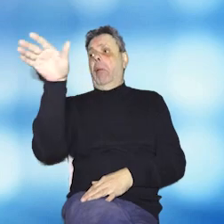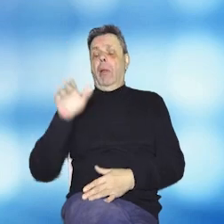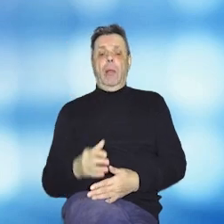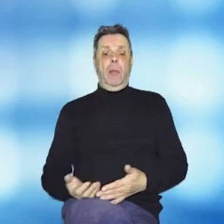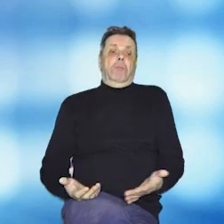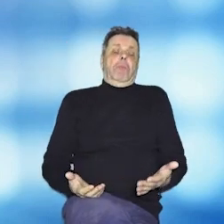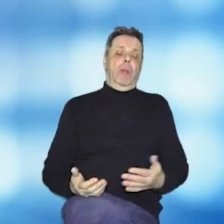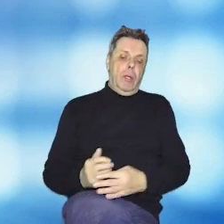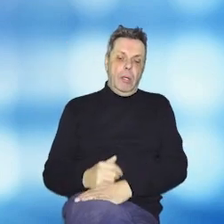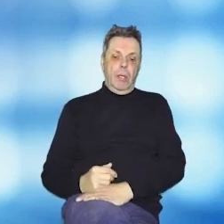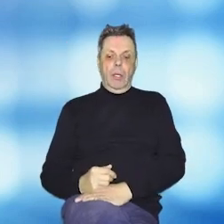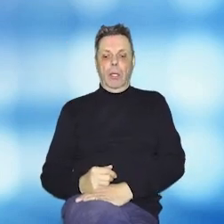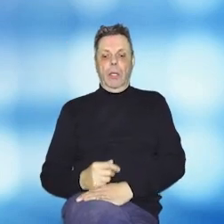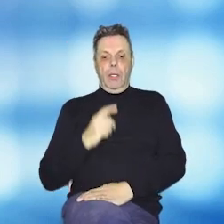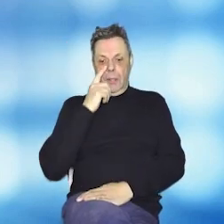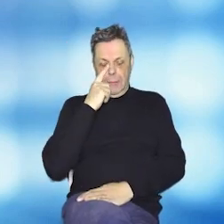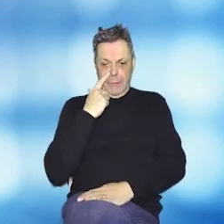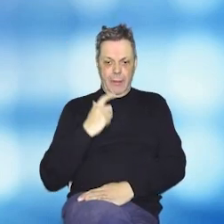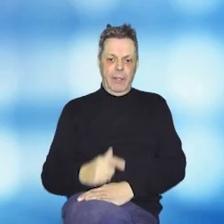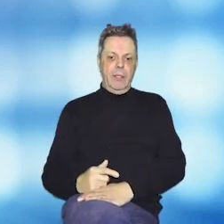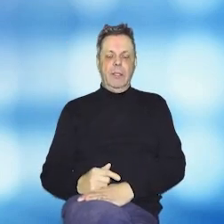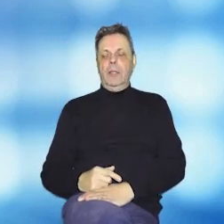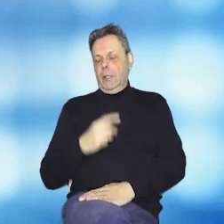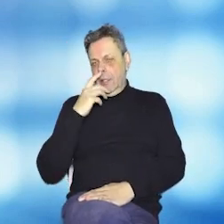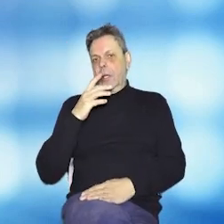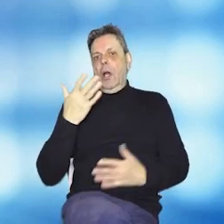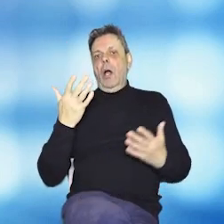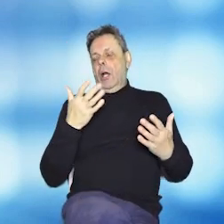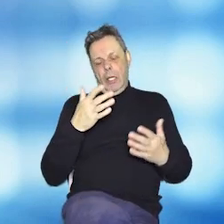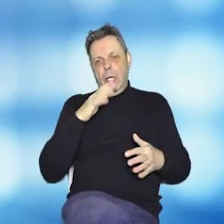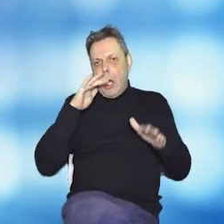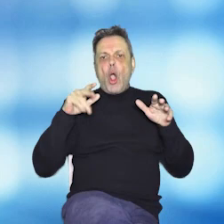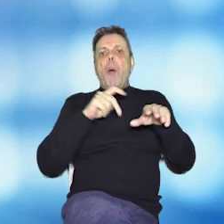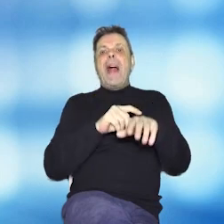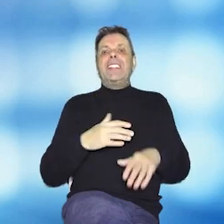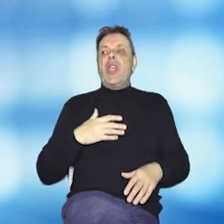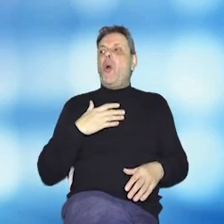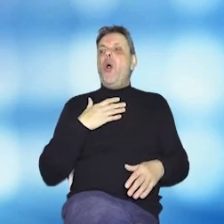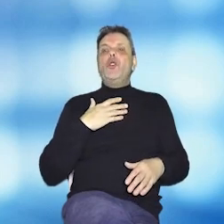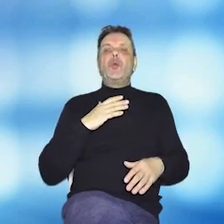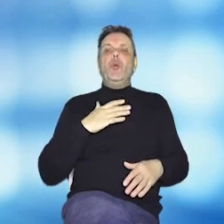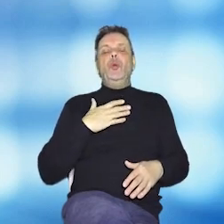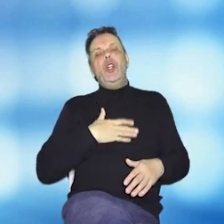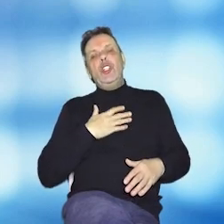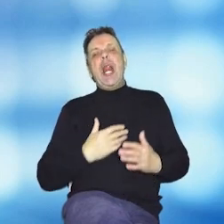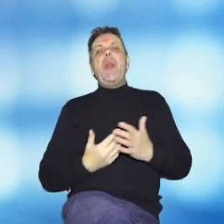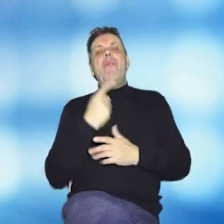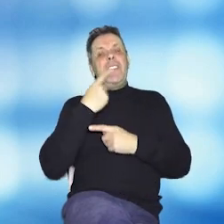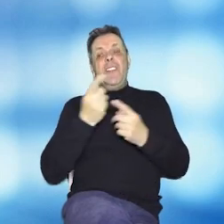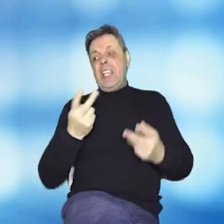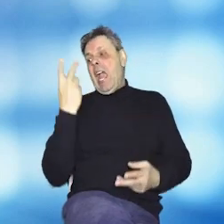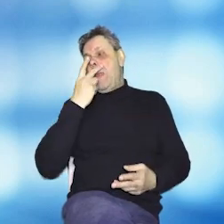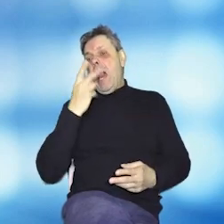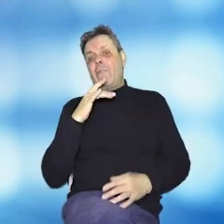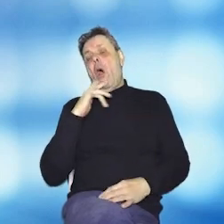da, ne moraju letiti. One komarci koji su želji novih vidika, jel da, ukrcaju se u Africi i dođu do Heathrowa